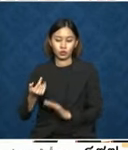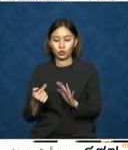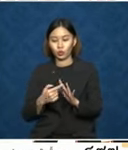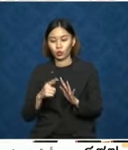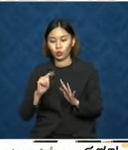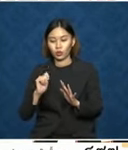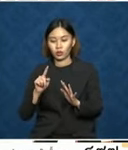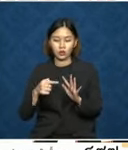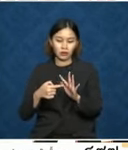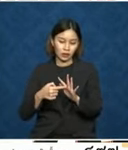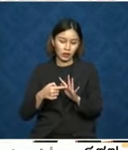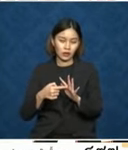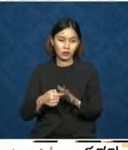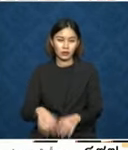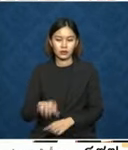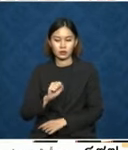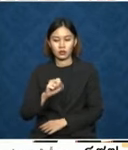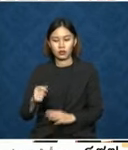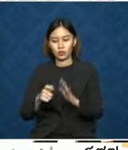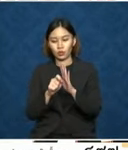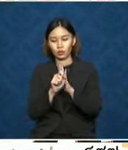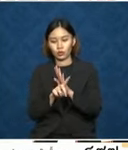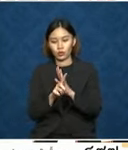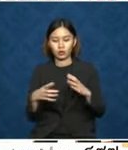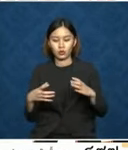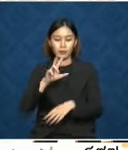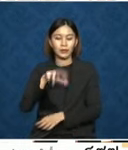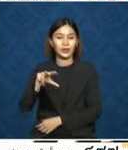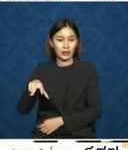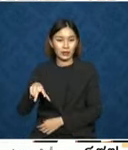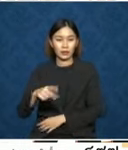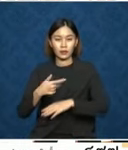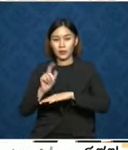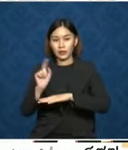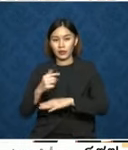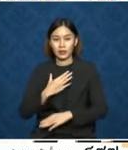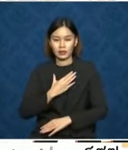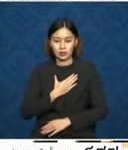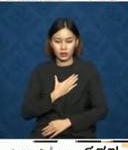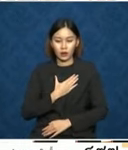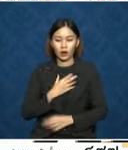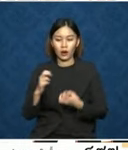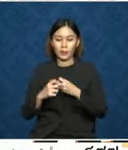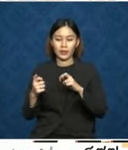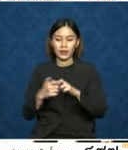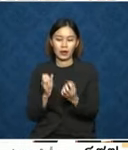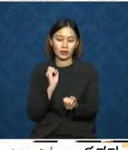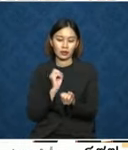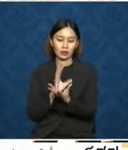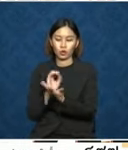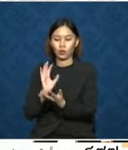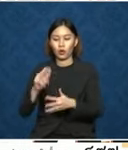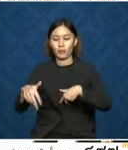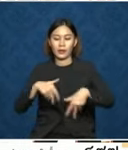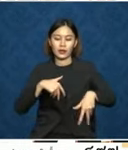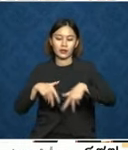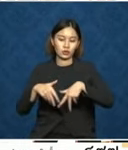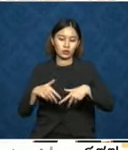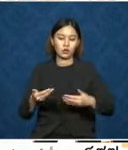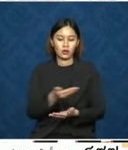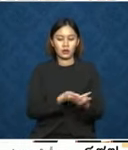สมาชิกสภาผู้แทนราษฎรจังหวัดอุดรธานีพรรคเพื่อไทยท่านประธานคะดิฉันขอนำความเดือดร้อนของพี่น้องประชาชน